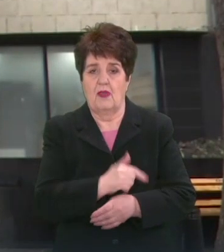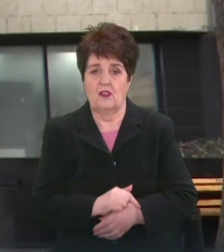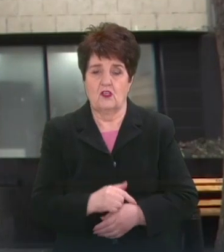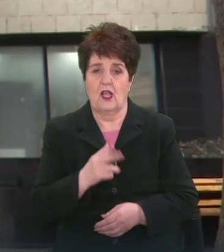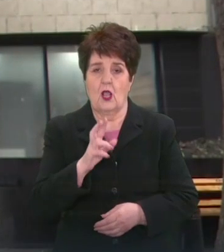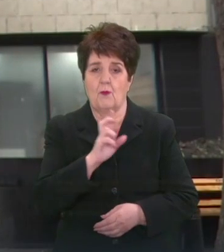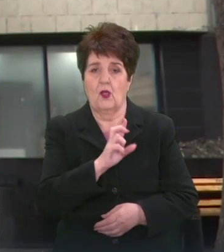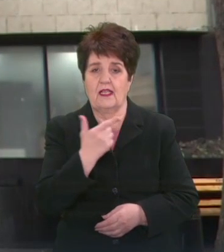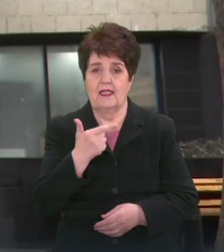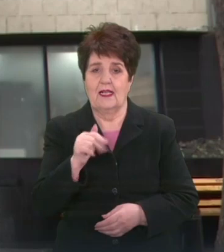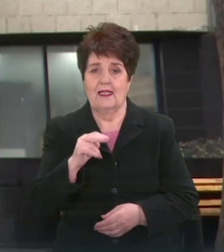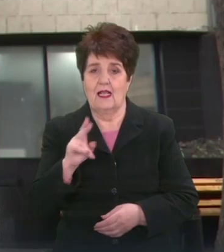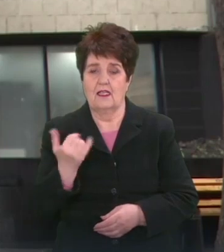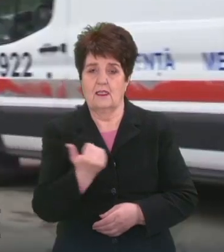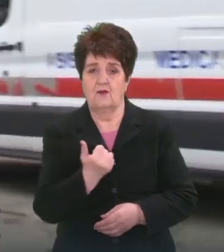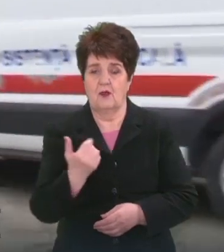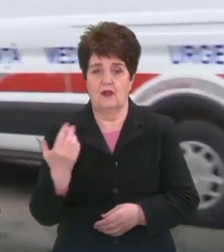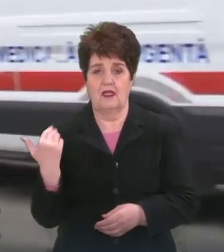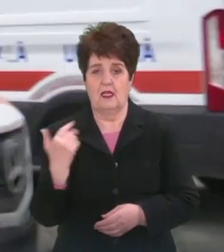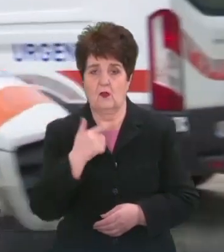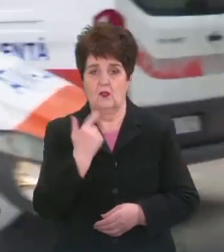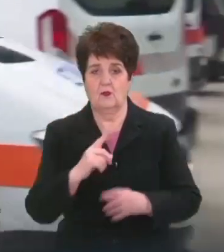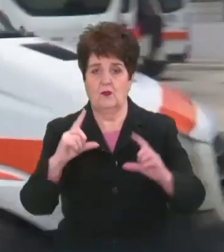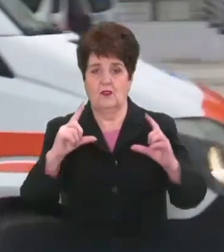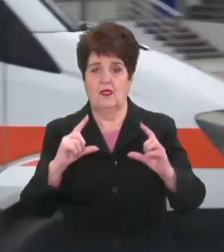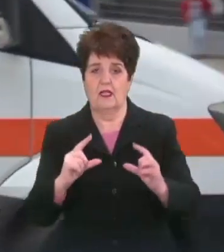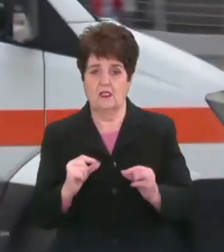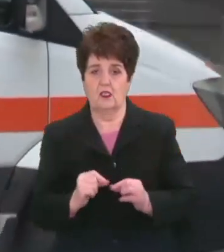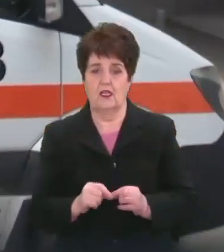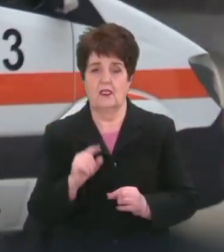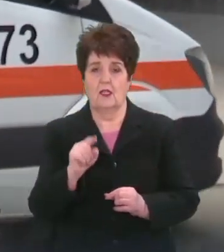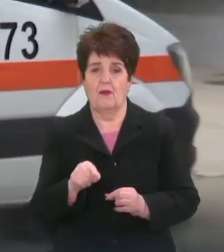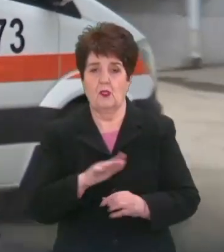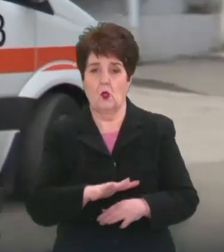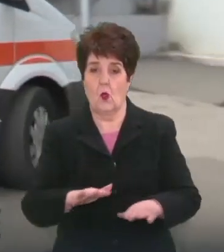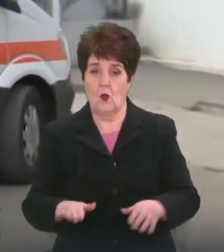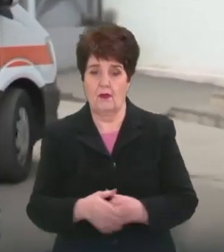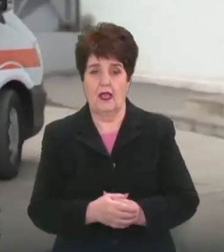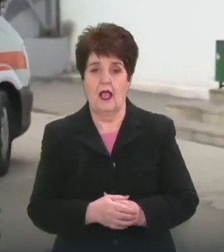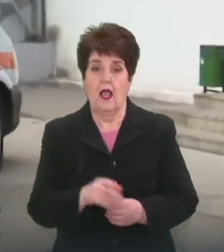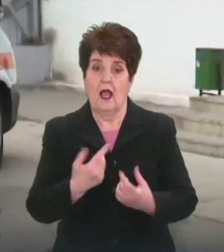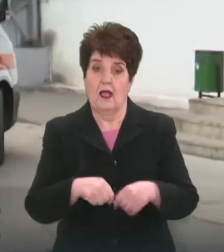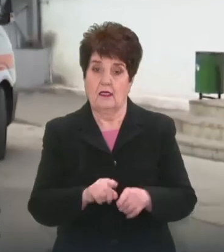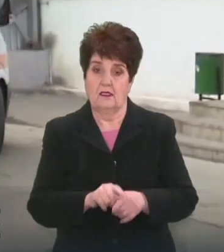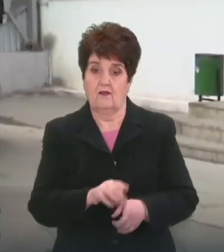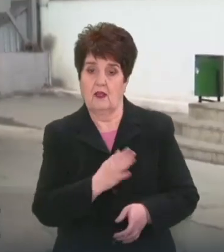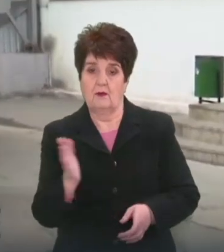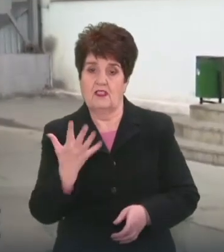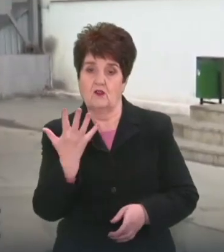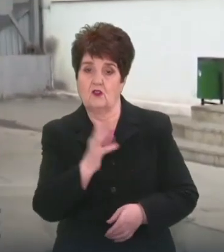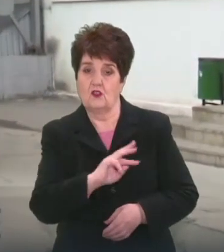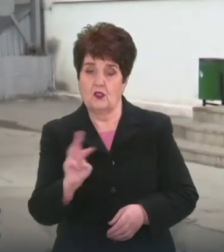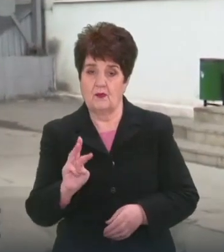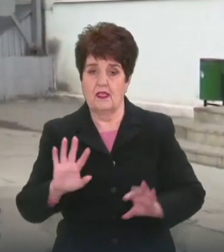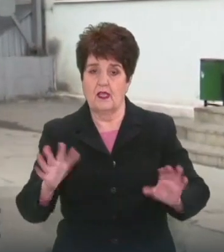Gâlcă. Săptămâna trecută s-a atestat o descreștere a internărilor în spitalele pentru copii. Astfel, din cele peste 5.000 de cazuri